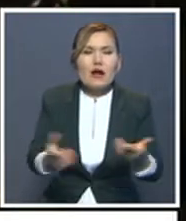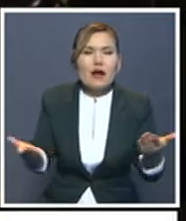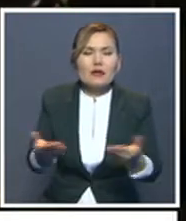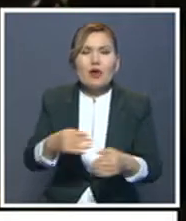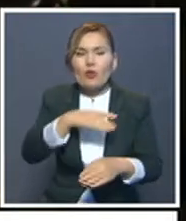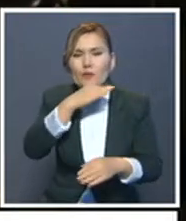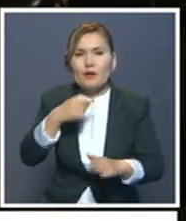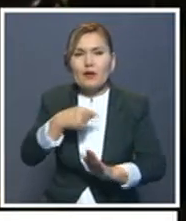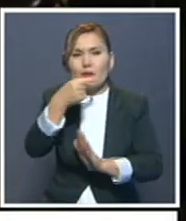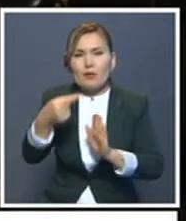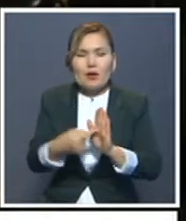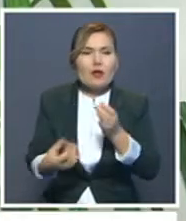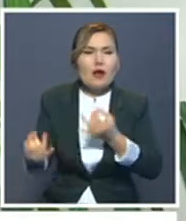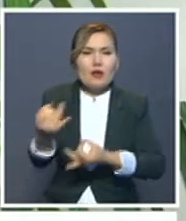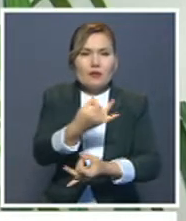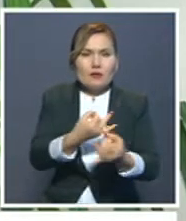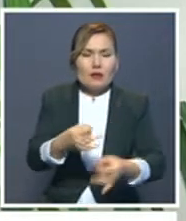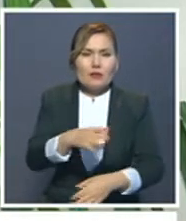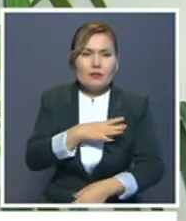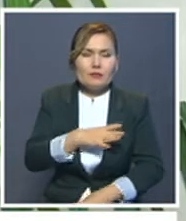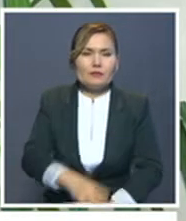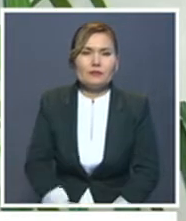көптеген мәселелер кеңінен сөз болды.